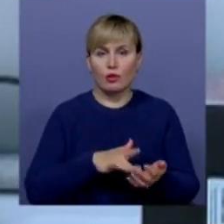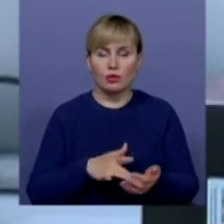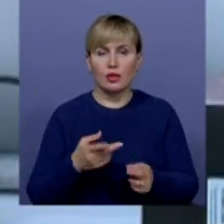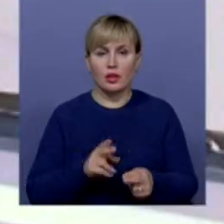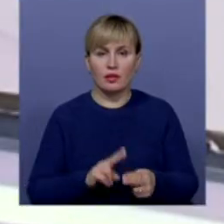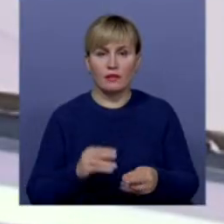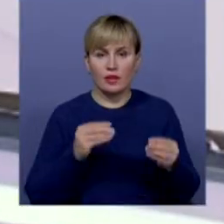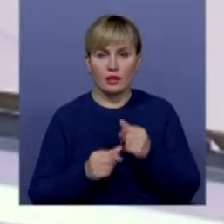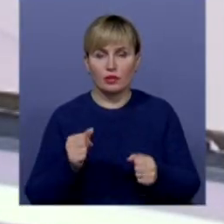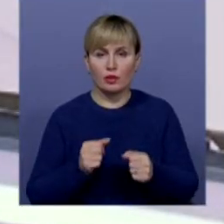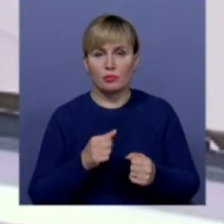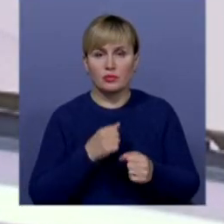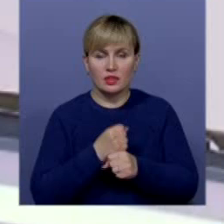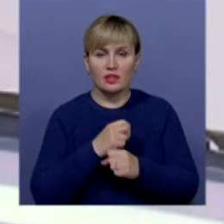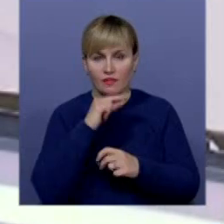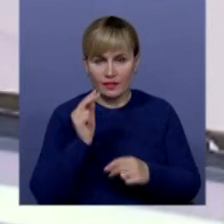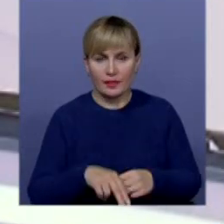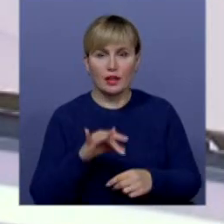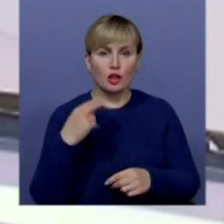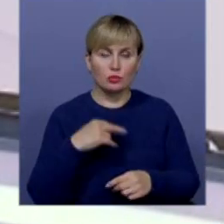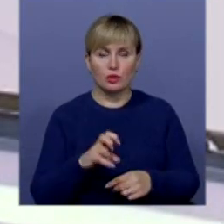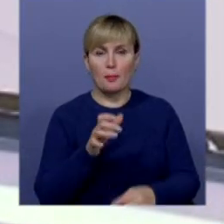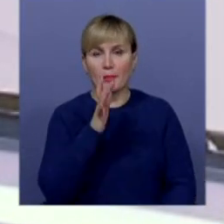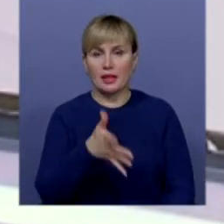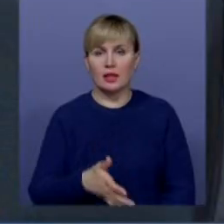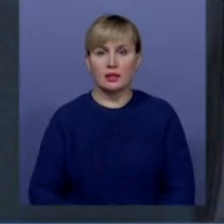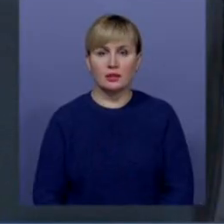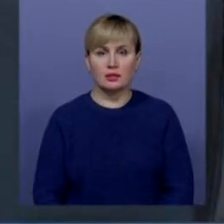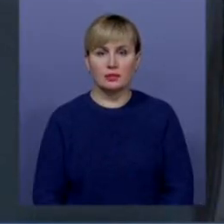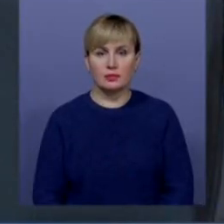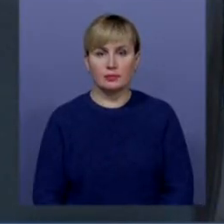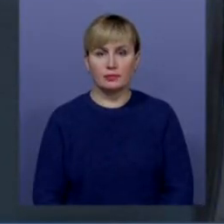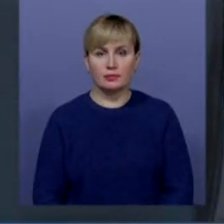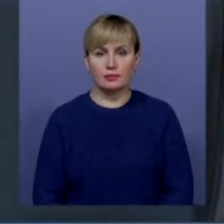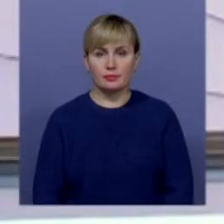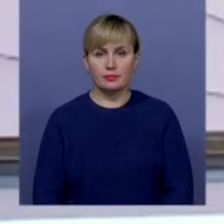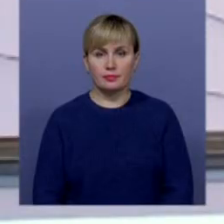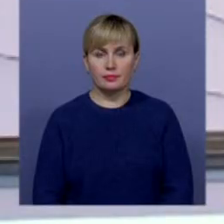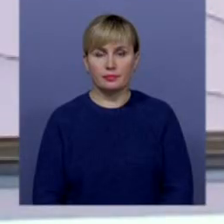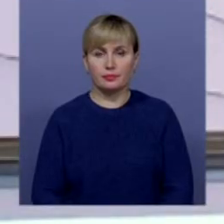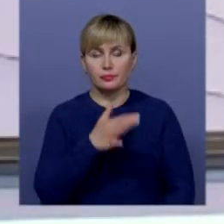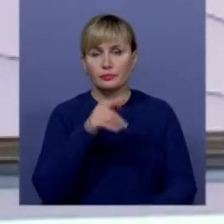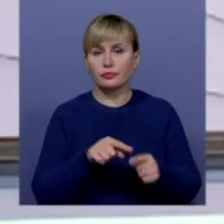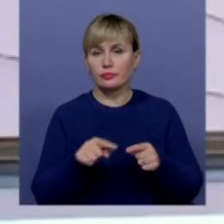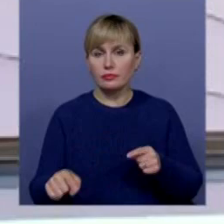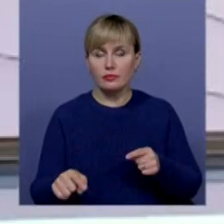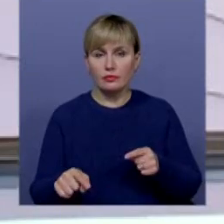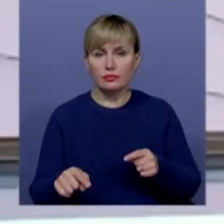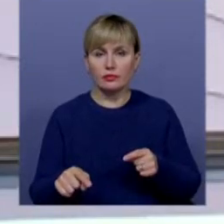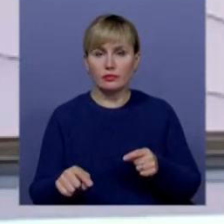же фальшивомонетчика признали виновным и осудили на 5 лет. В свое время были период, в